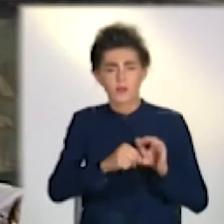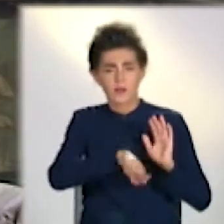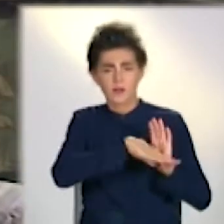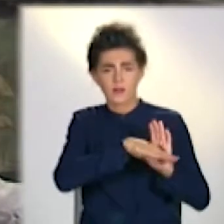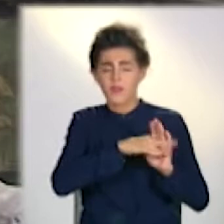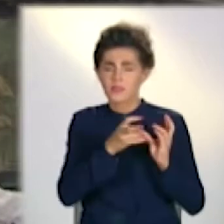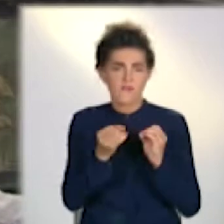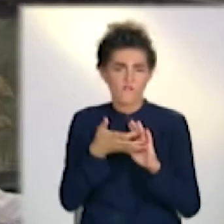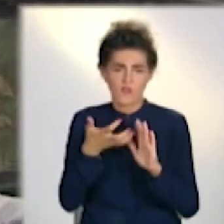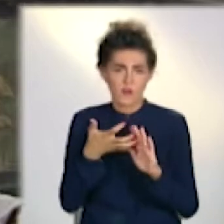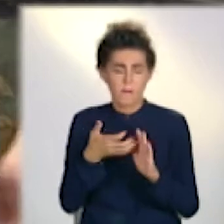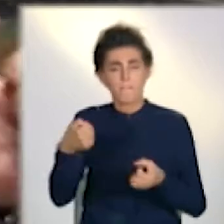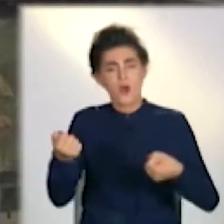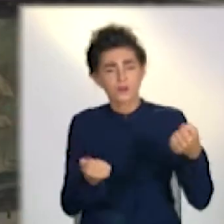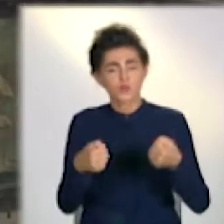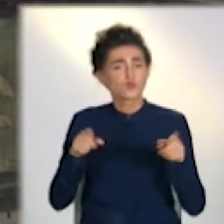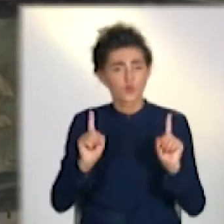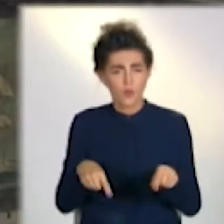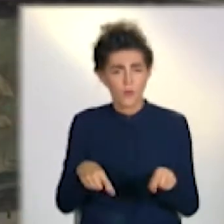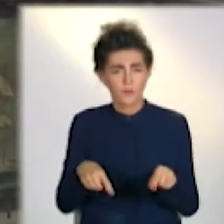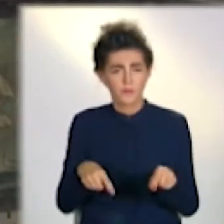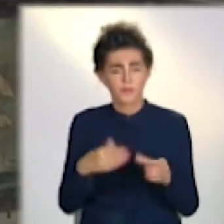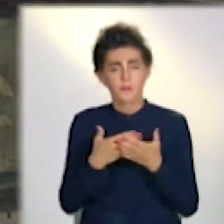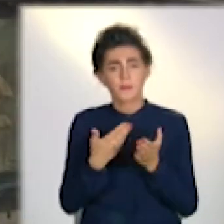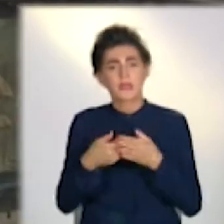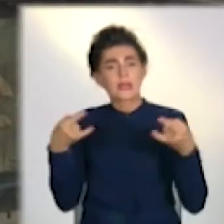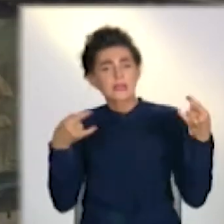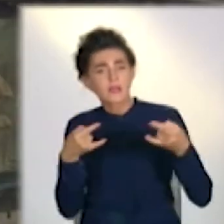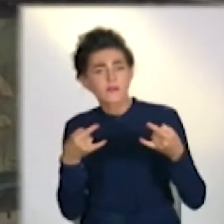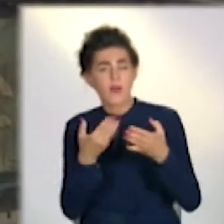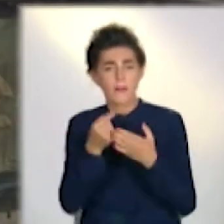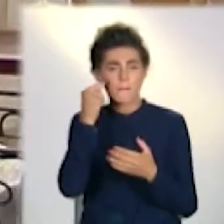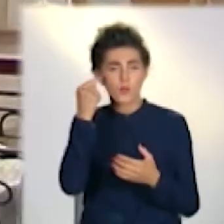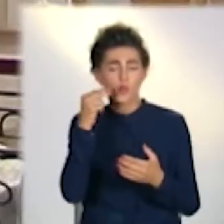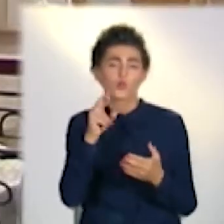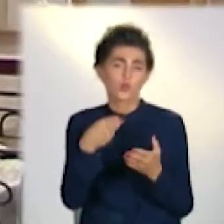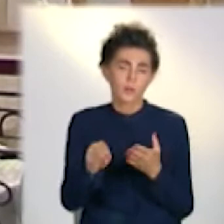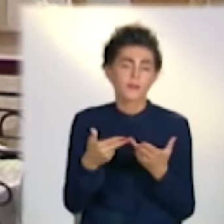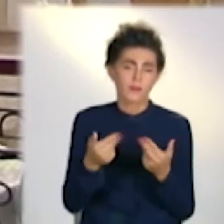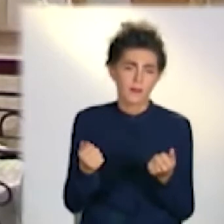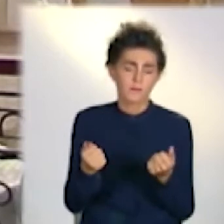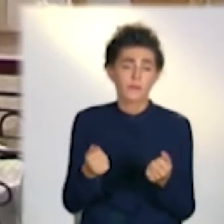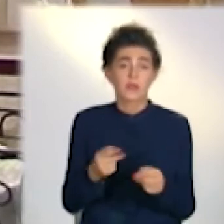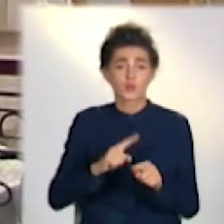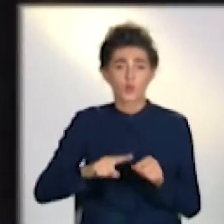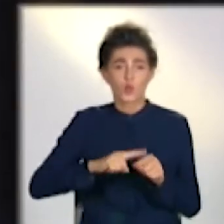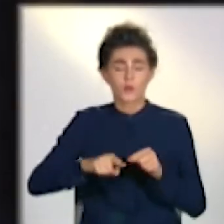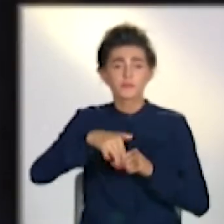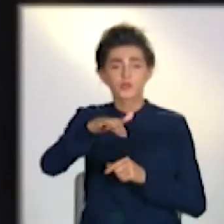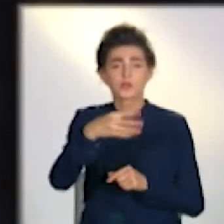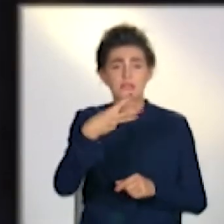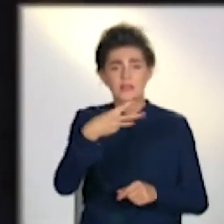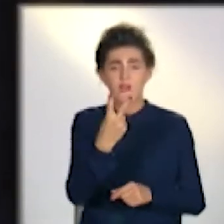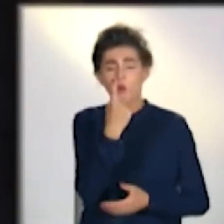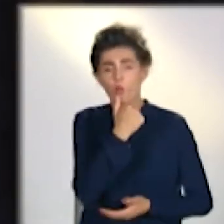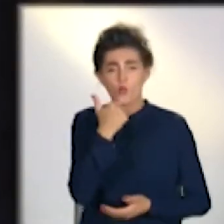хватит и на машину, но, допустим, телевизор японский я купил. Незабаром виповниться 32 роки, як